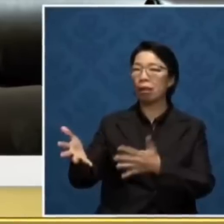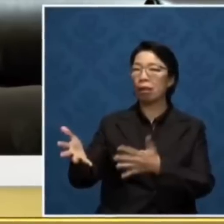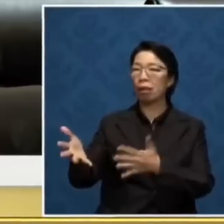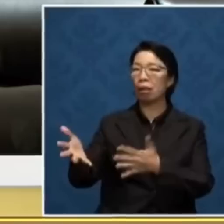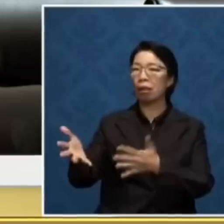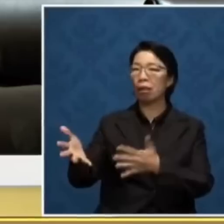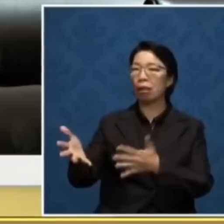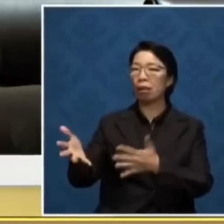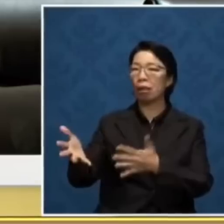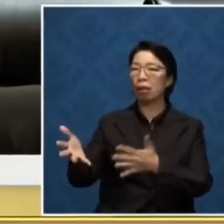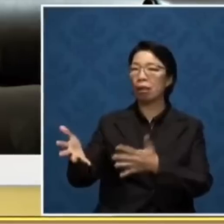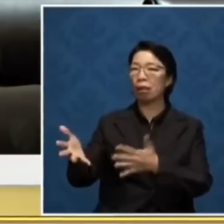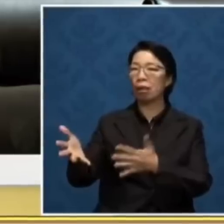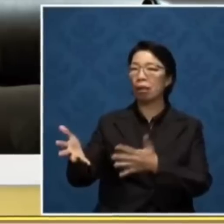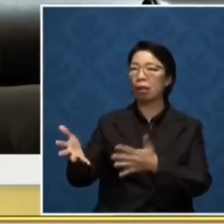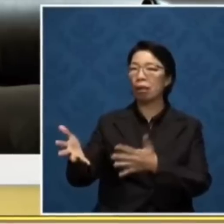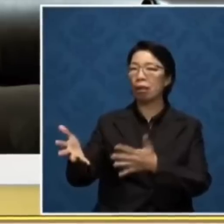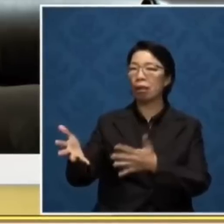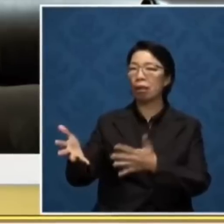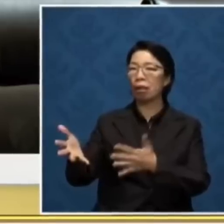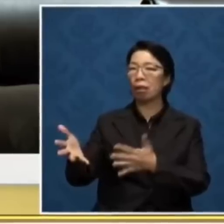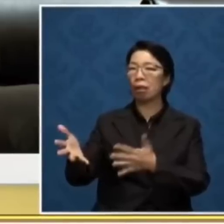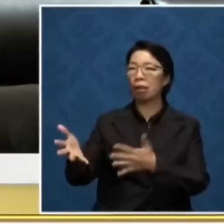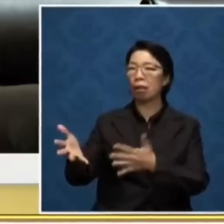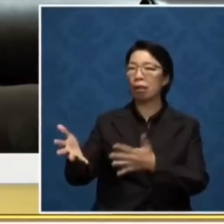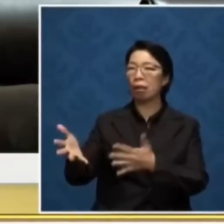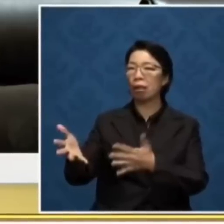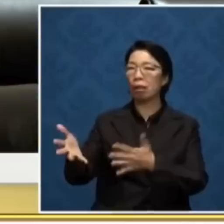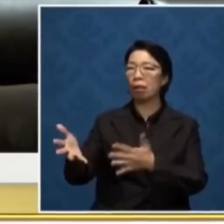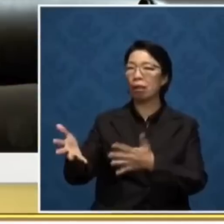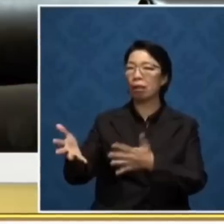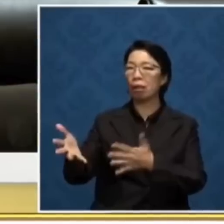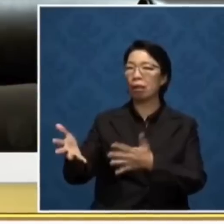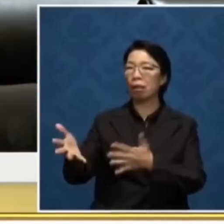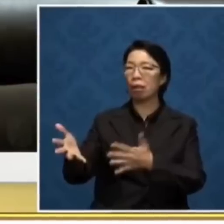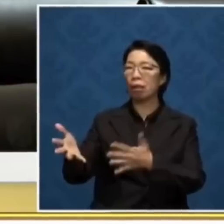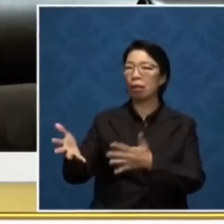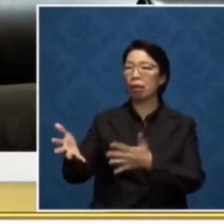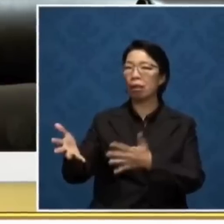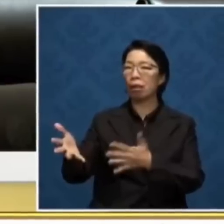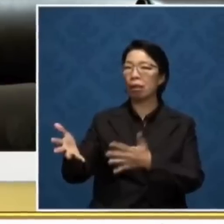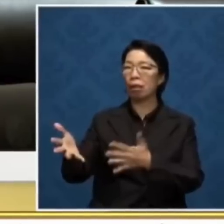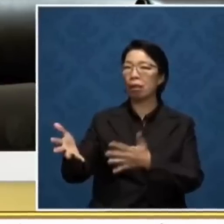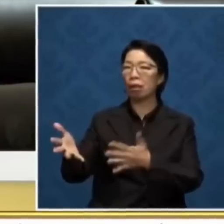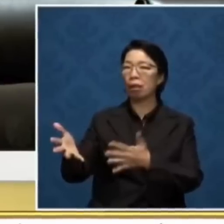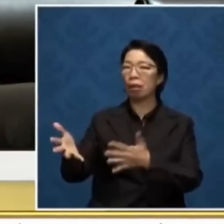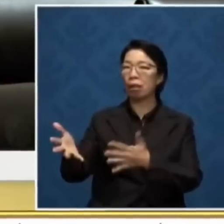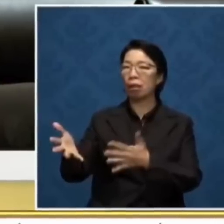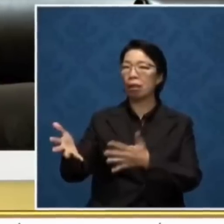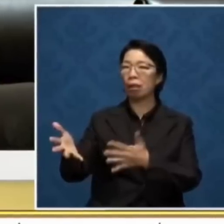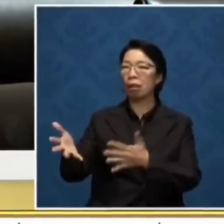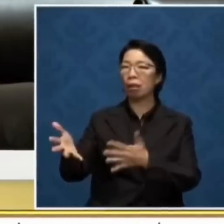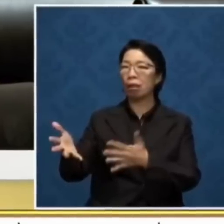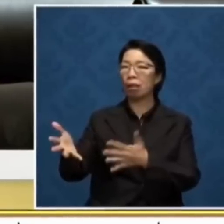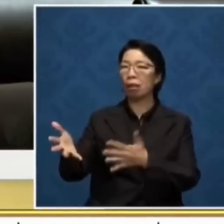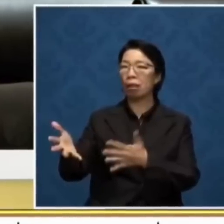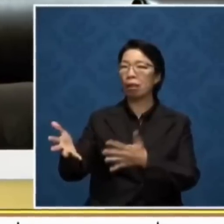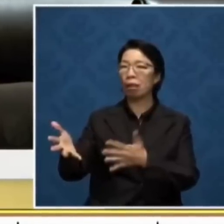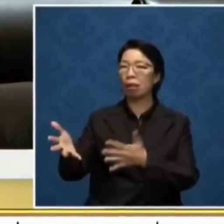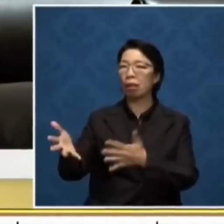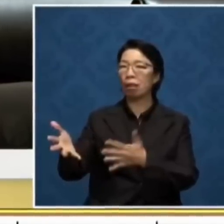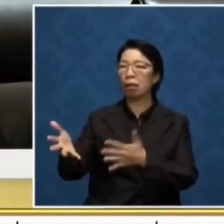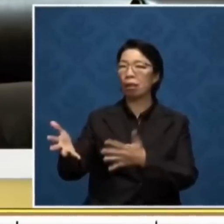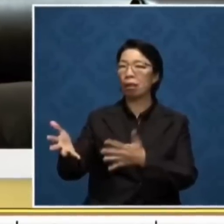รงนี้นะคะสไลด์ต่อไปค่ะจะเห็นว่ามีผู้ถือหุ้นหลัก เป็นบริษัทเดียวกันนั่นคือบริษัท Get